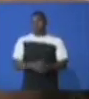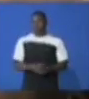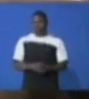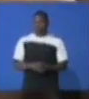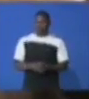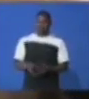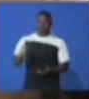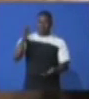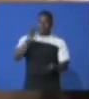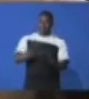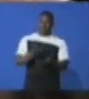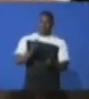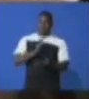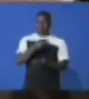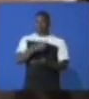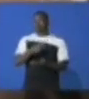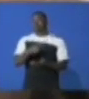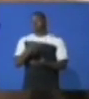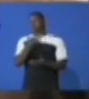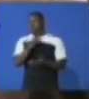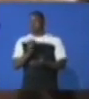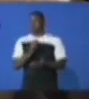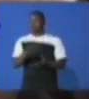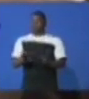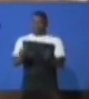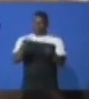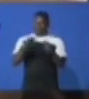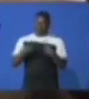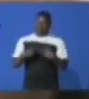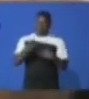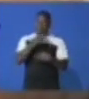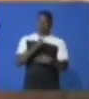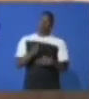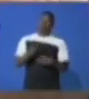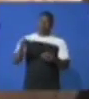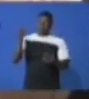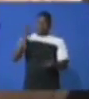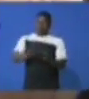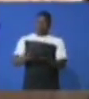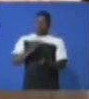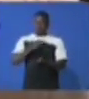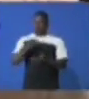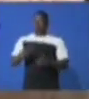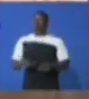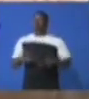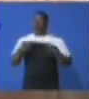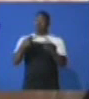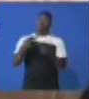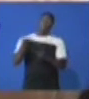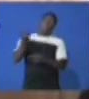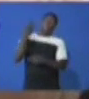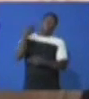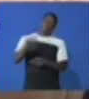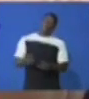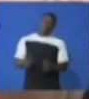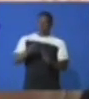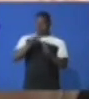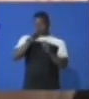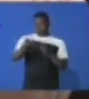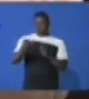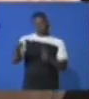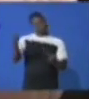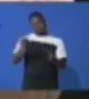accepté ce minimum-là, parce que ce qu'on proposait était très loin de ce qui a été adopté. Mais